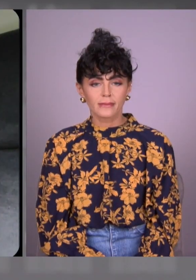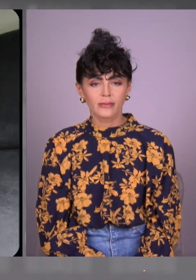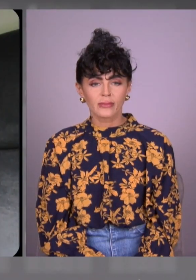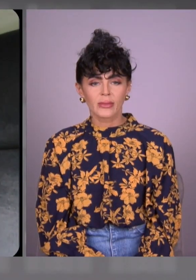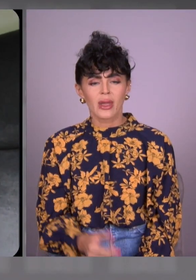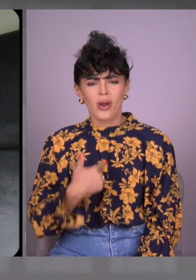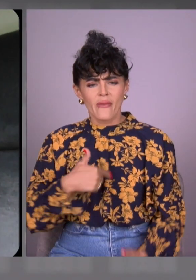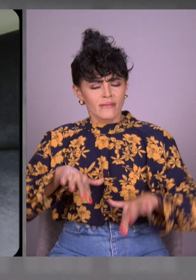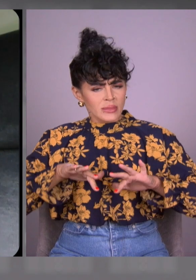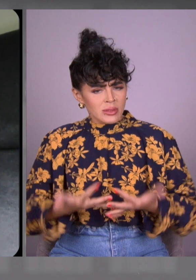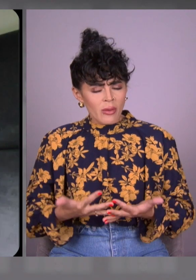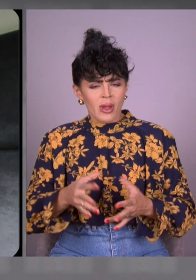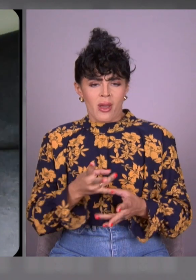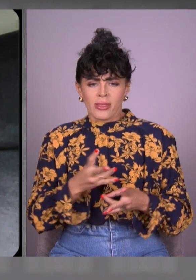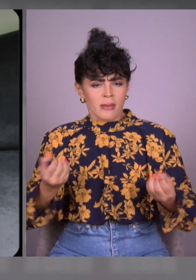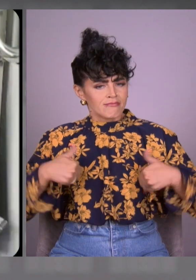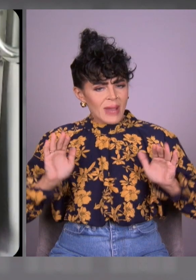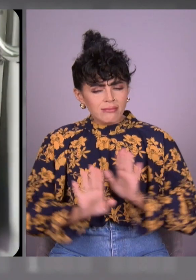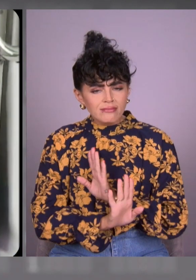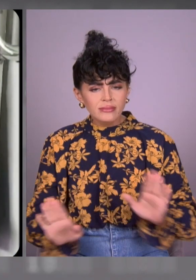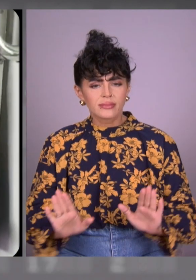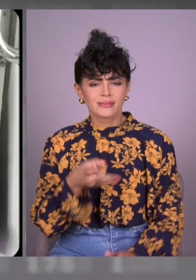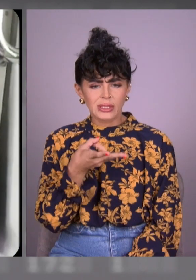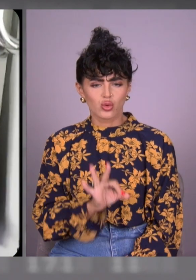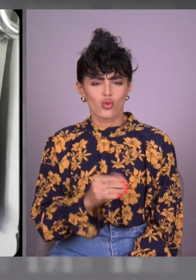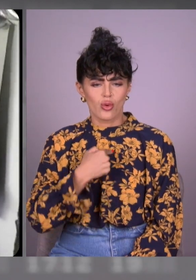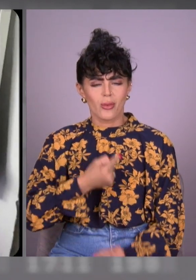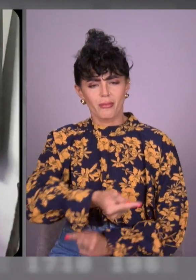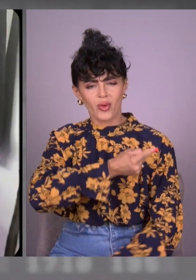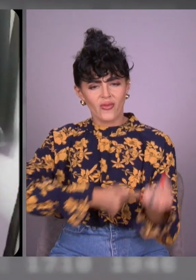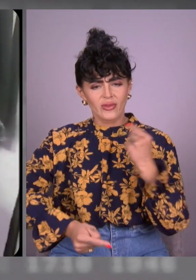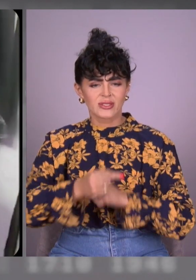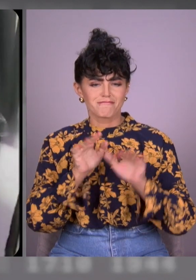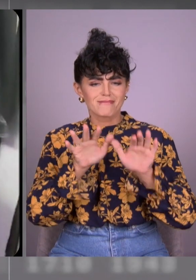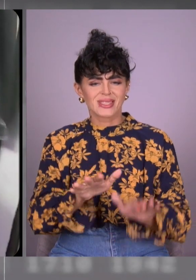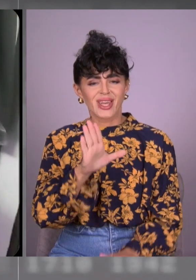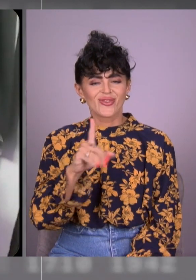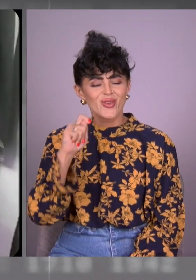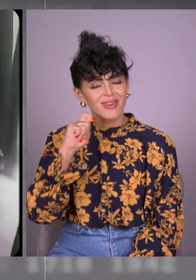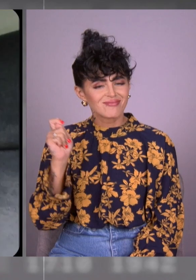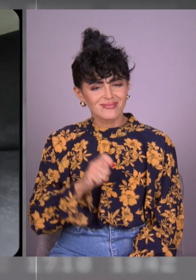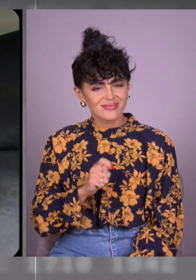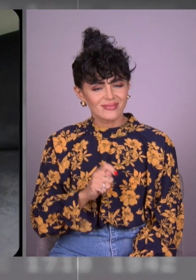Втомлені, зламані, але все ж таки повертаємося до України.